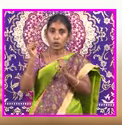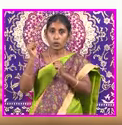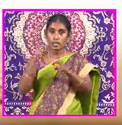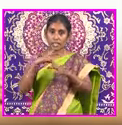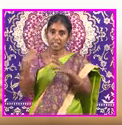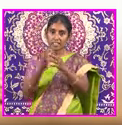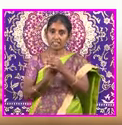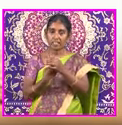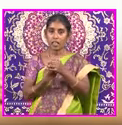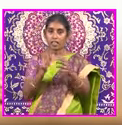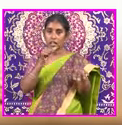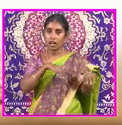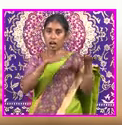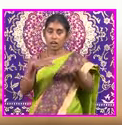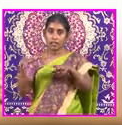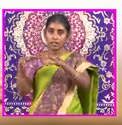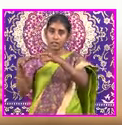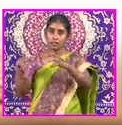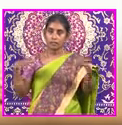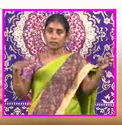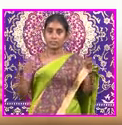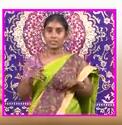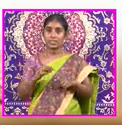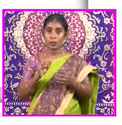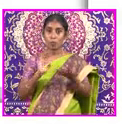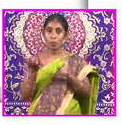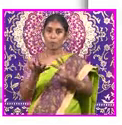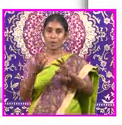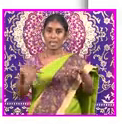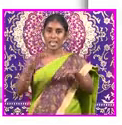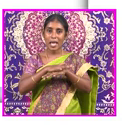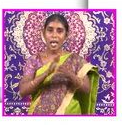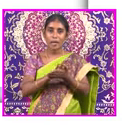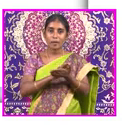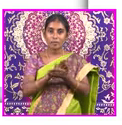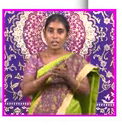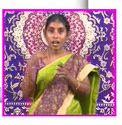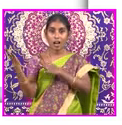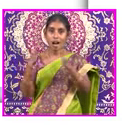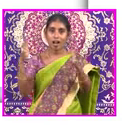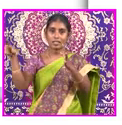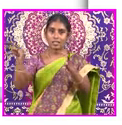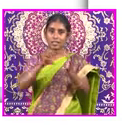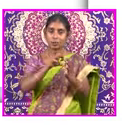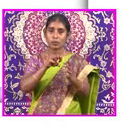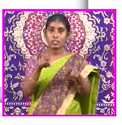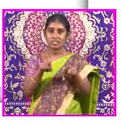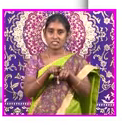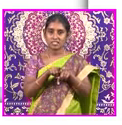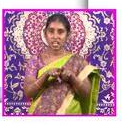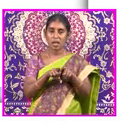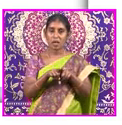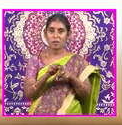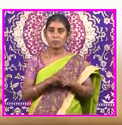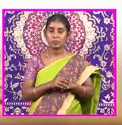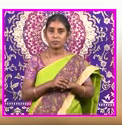இடத்திற்கு வெப்ப நீரோட்டங்கள் வந்து கடத்தி செல்கிறது. அடுத்தது வீசும் காற்று. வீசும் காற்று வந்து ஒரு முக்கியமான ஃபேக்டர். இந்த